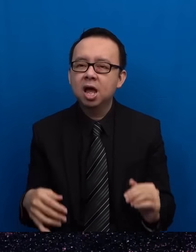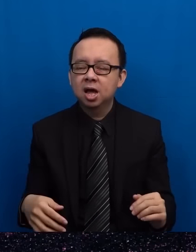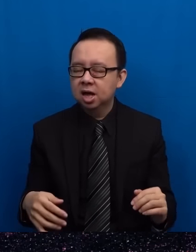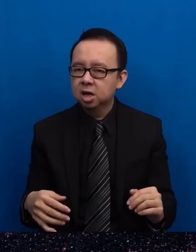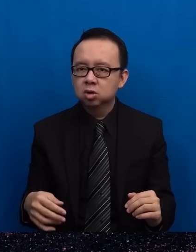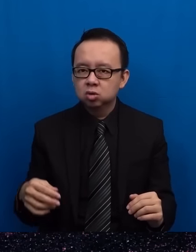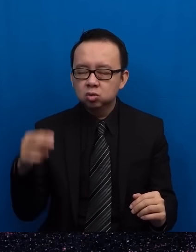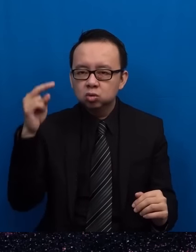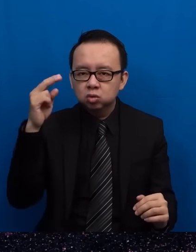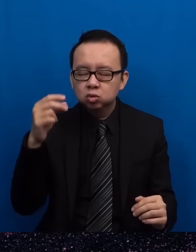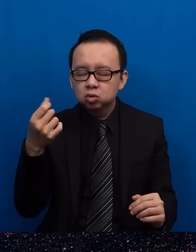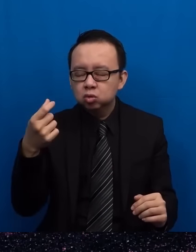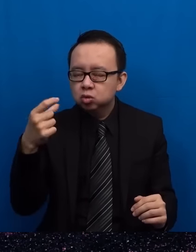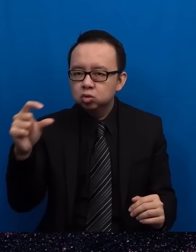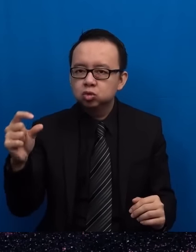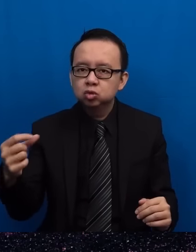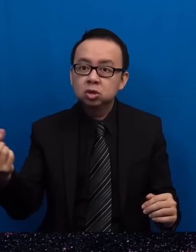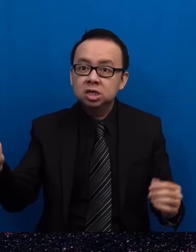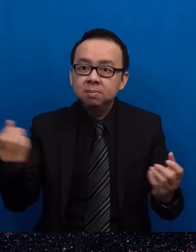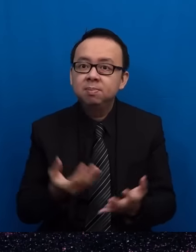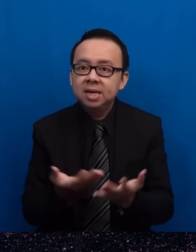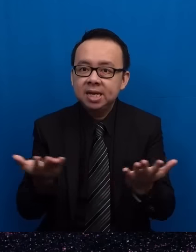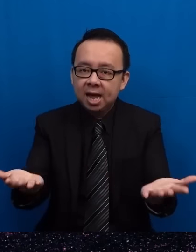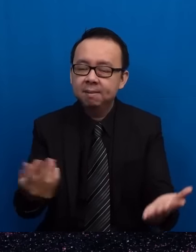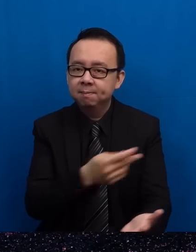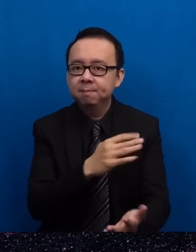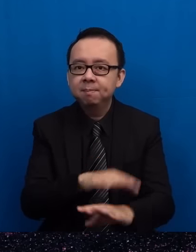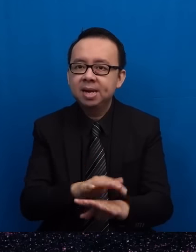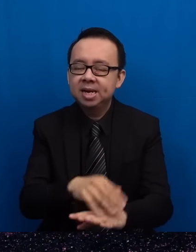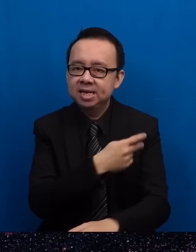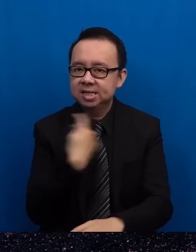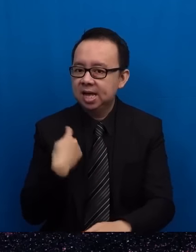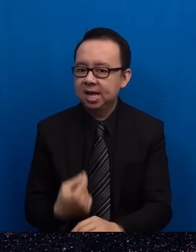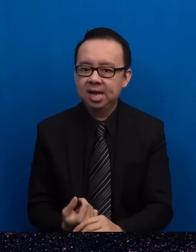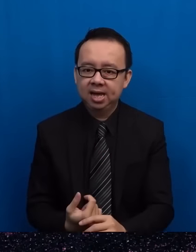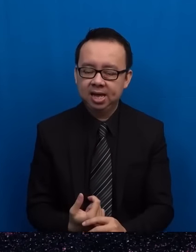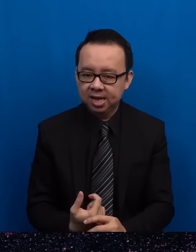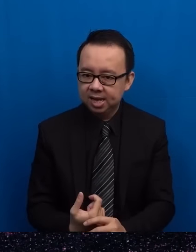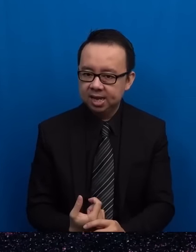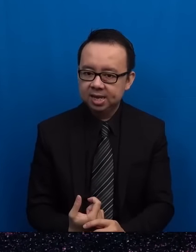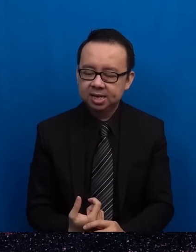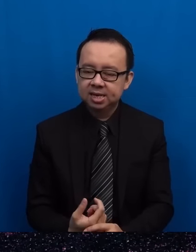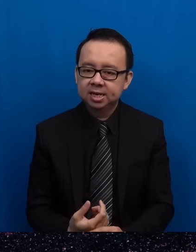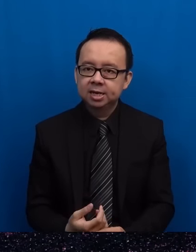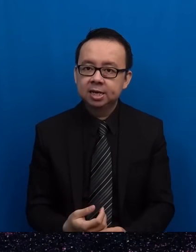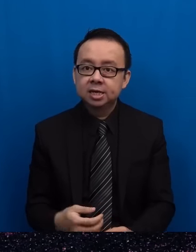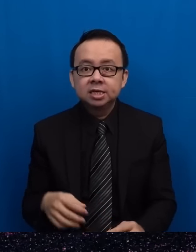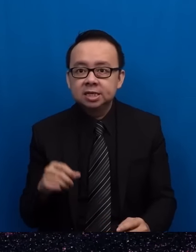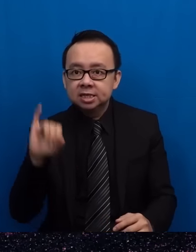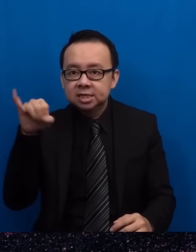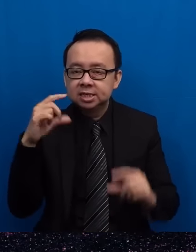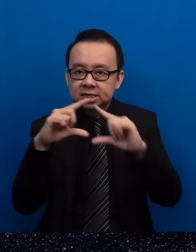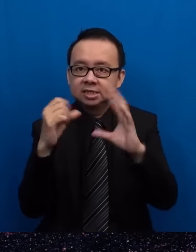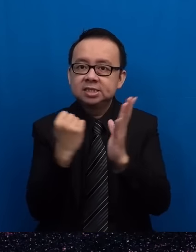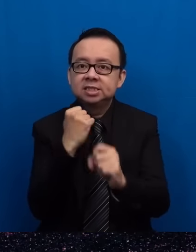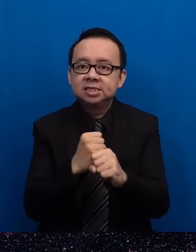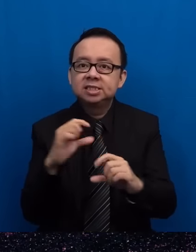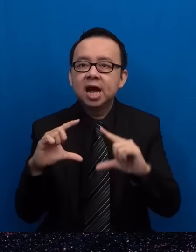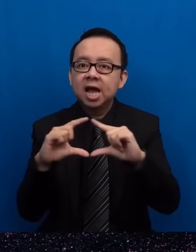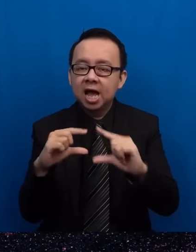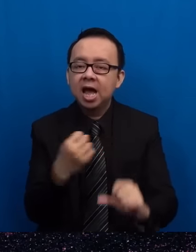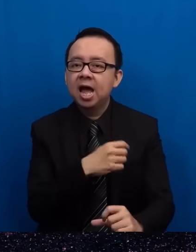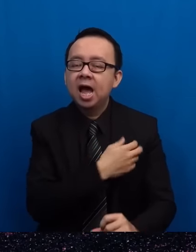Allah. Jaga hati dengan segala waspada. Bukan hanya karena akan mengalir aliran-aliran kehidupan yang